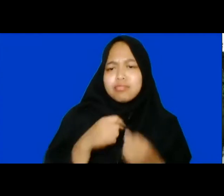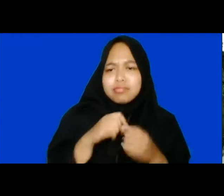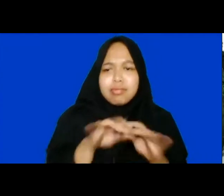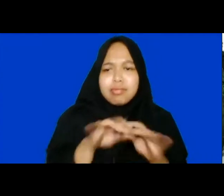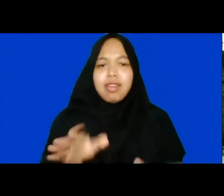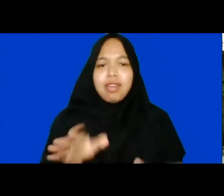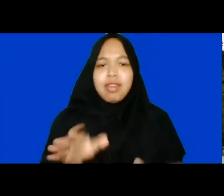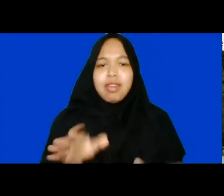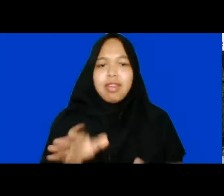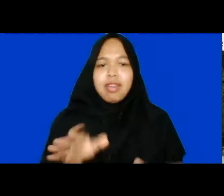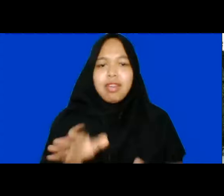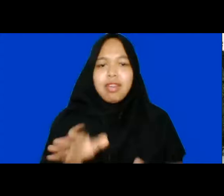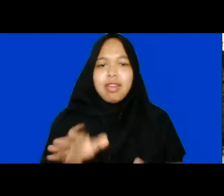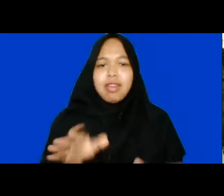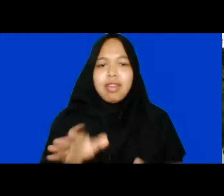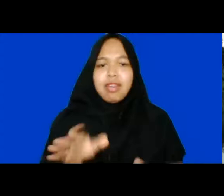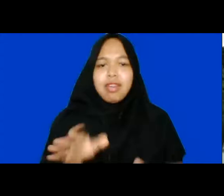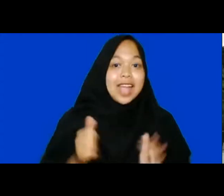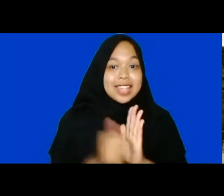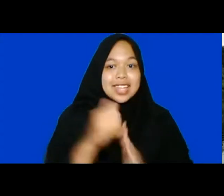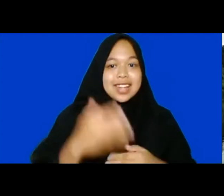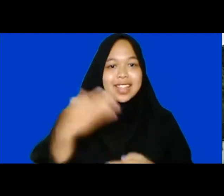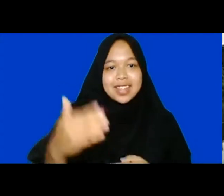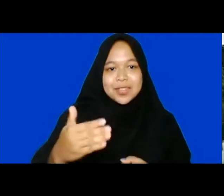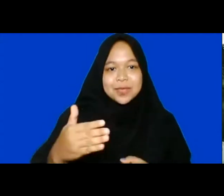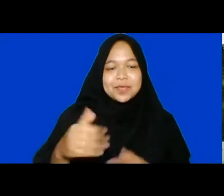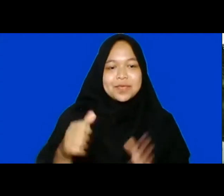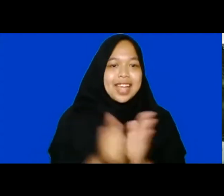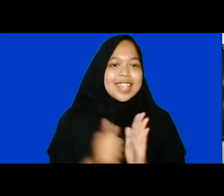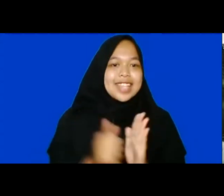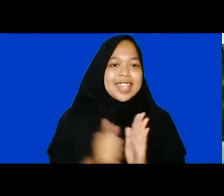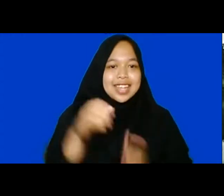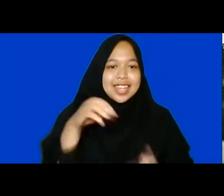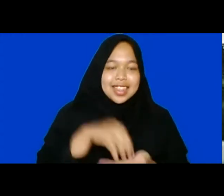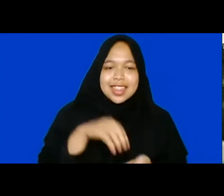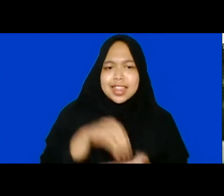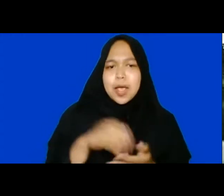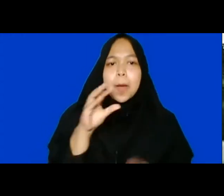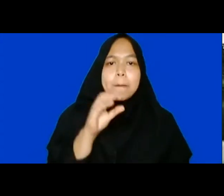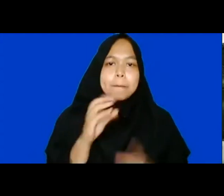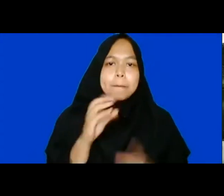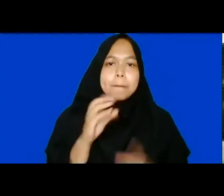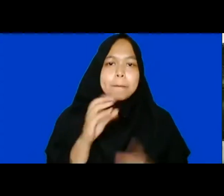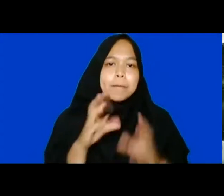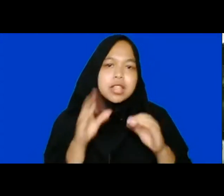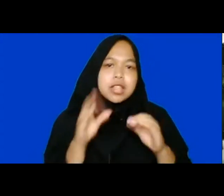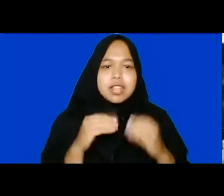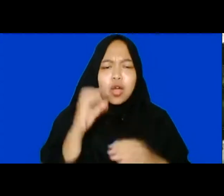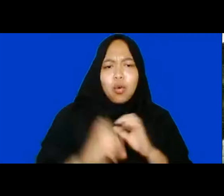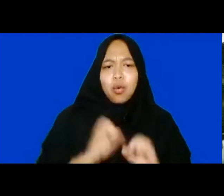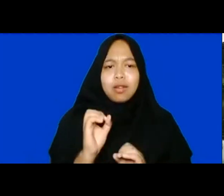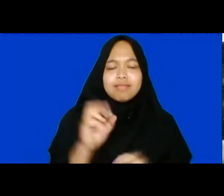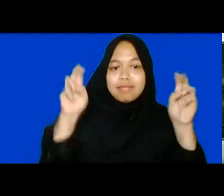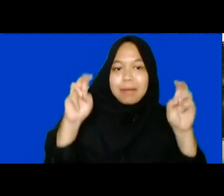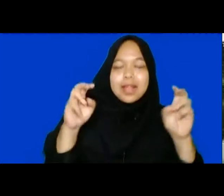Acara selanjutnya yaitu acara inti, ya, bincang online kelima dengan tema Exploring Teknik dan Desain.